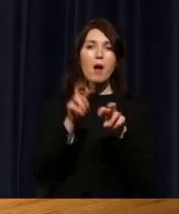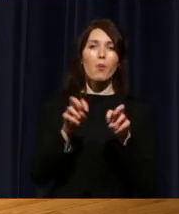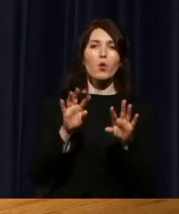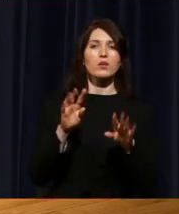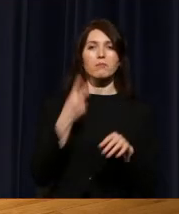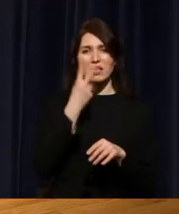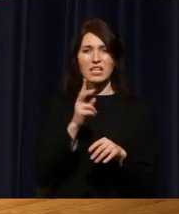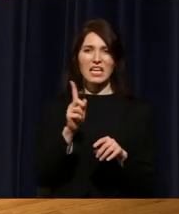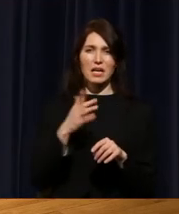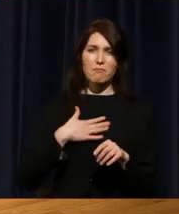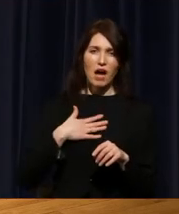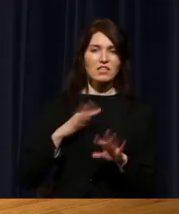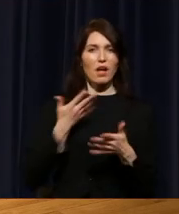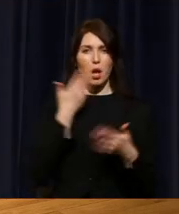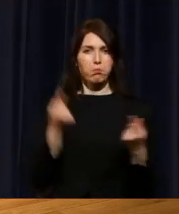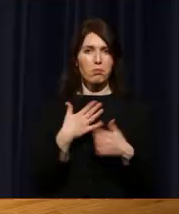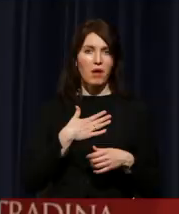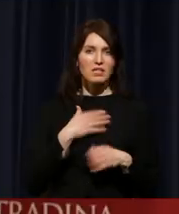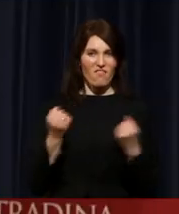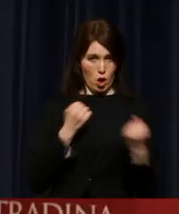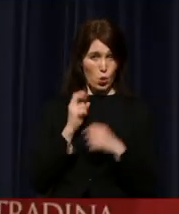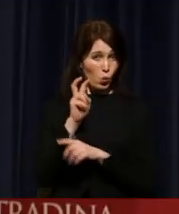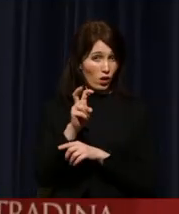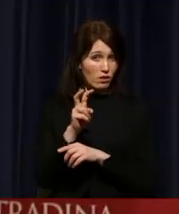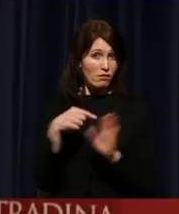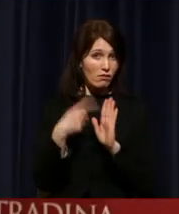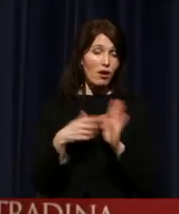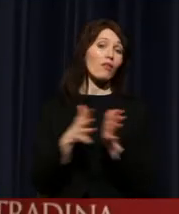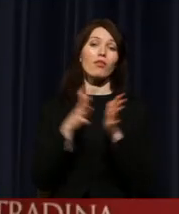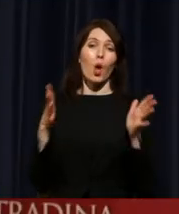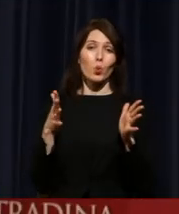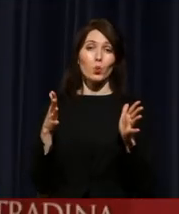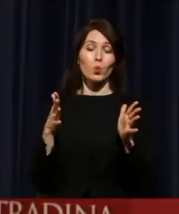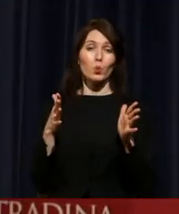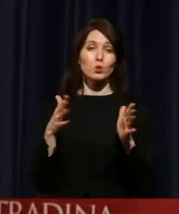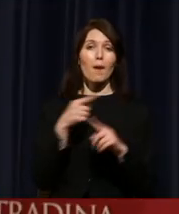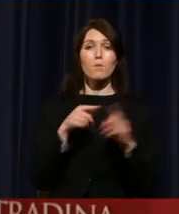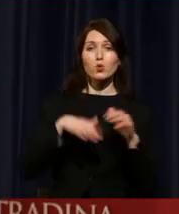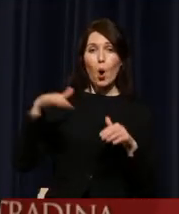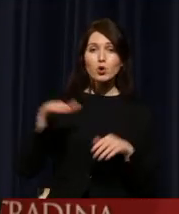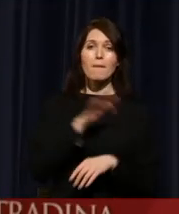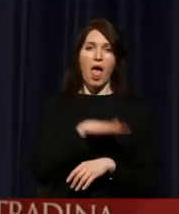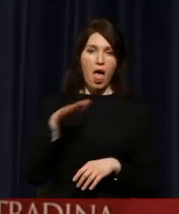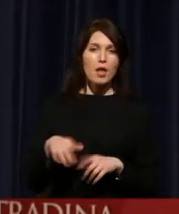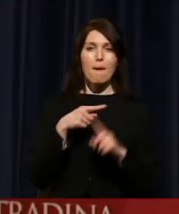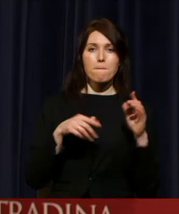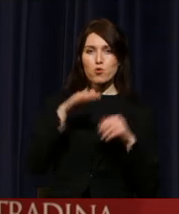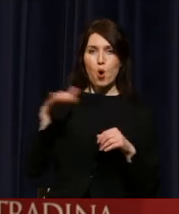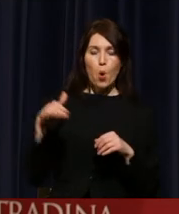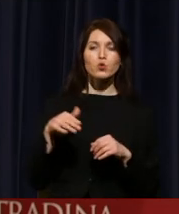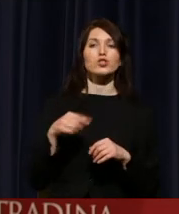nav? Pavingrot pie jums? Nu, ļoti, jā, daudziem pusaudžiem bērniem un pusaudžiem tas